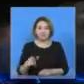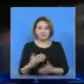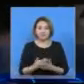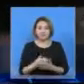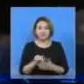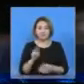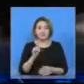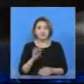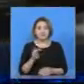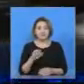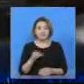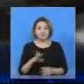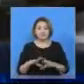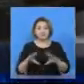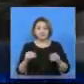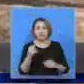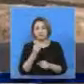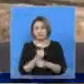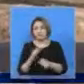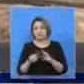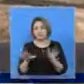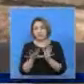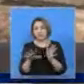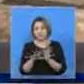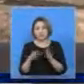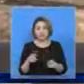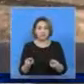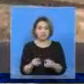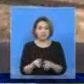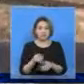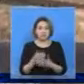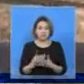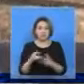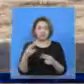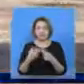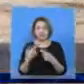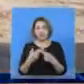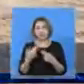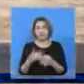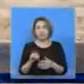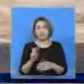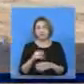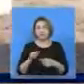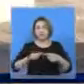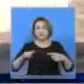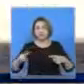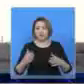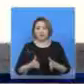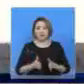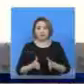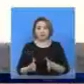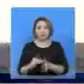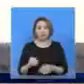опечатанные канализационные насосные системы и электроэнергия, а также размещены железобетонные блоки вдоль проезда на